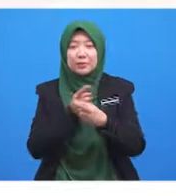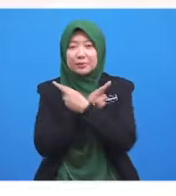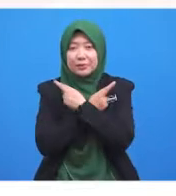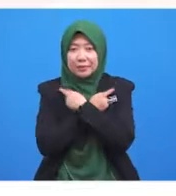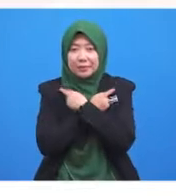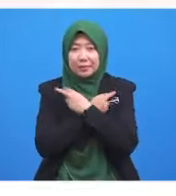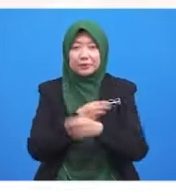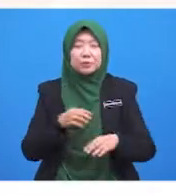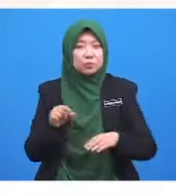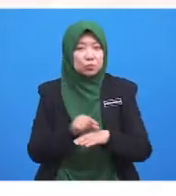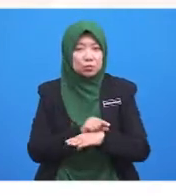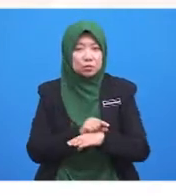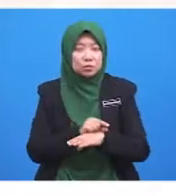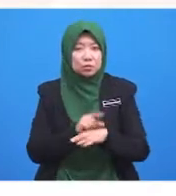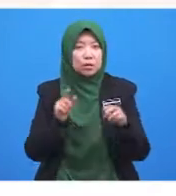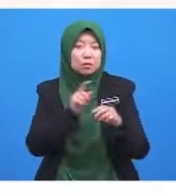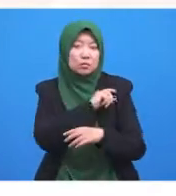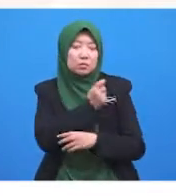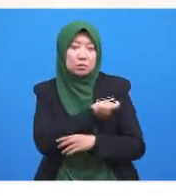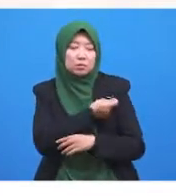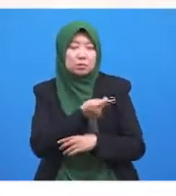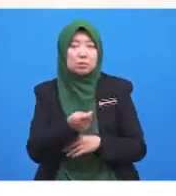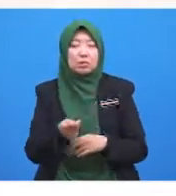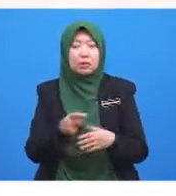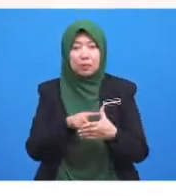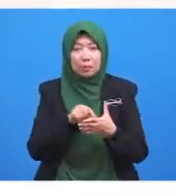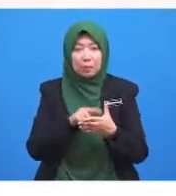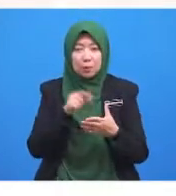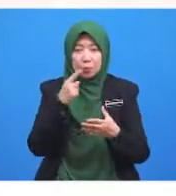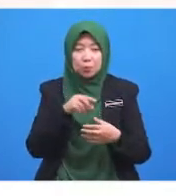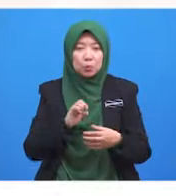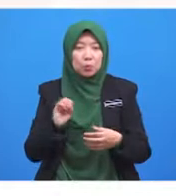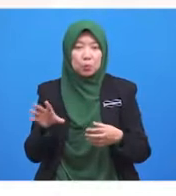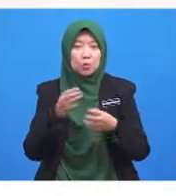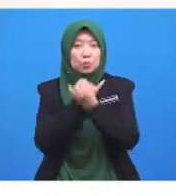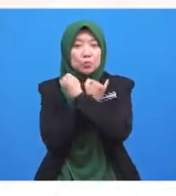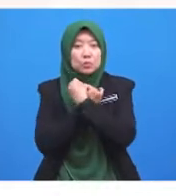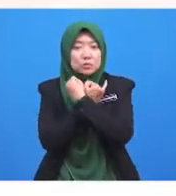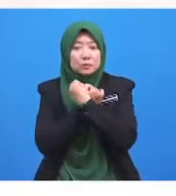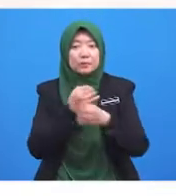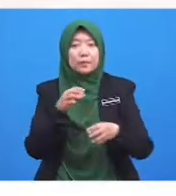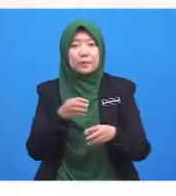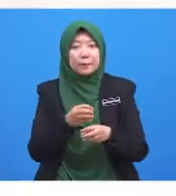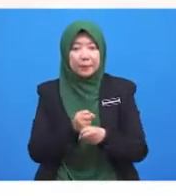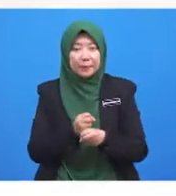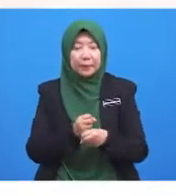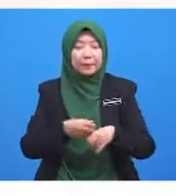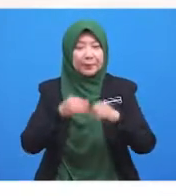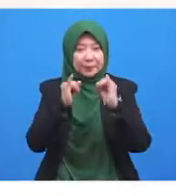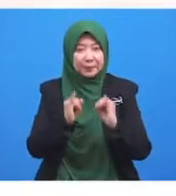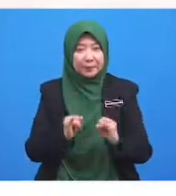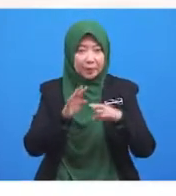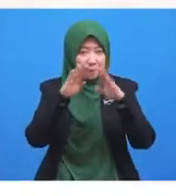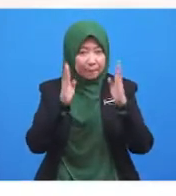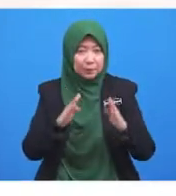Yang ketiga, dapat menggunakan tenaga lemak untuk menyahkan toksik. Yang keempat, dapat merampingkan bentuk